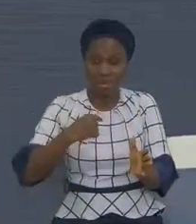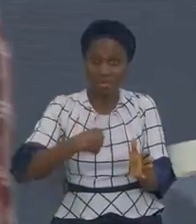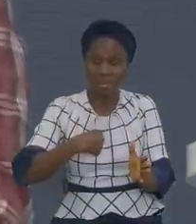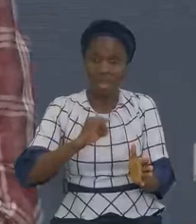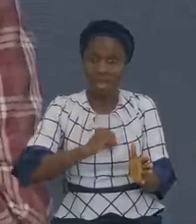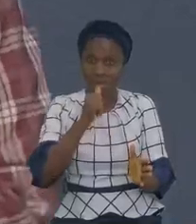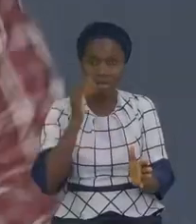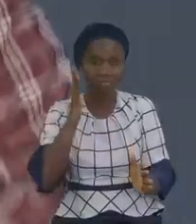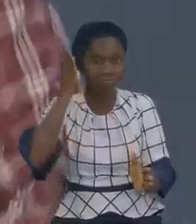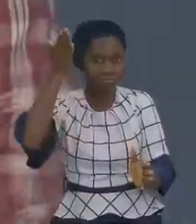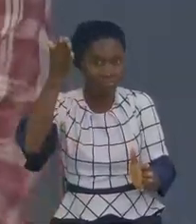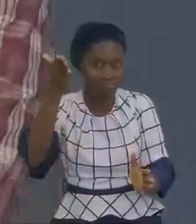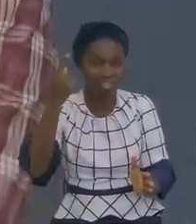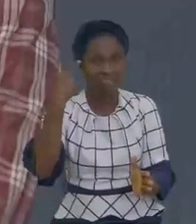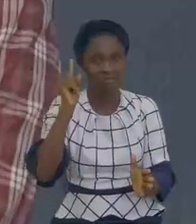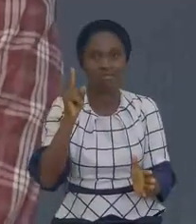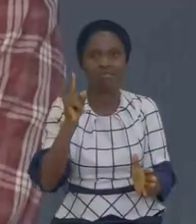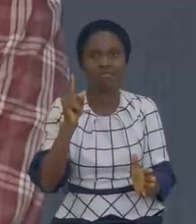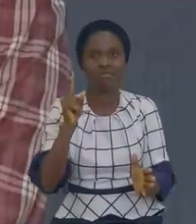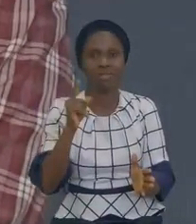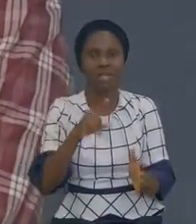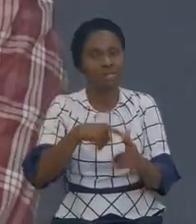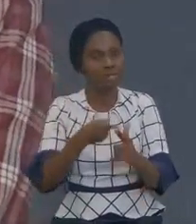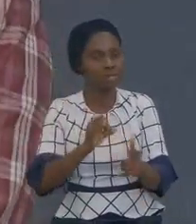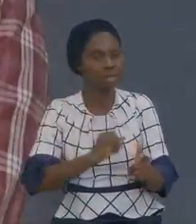Et j'ai donc le désir.